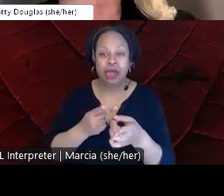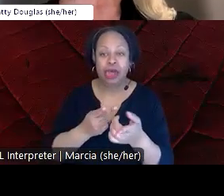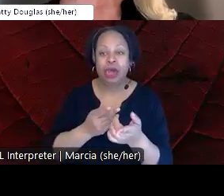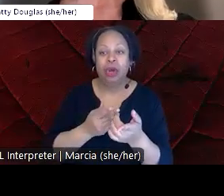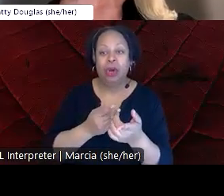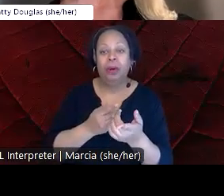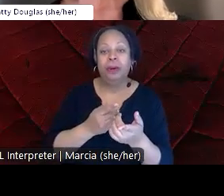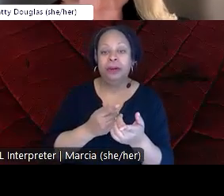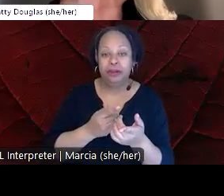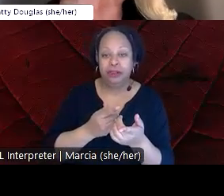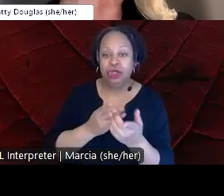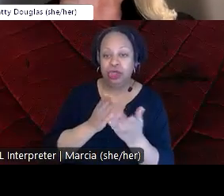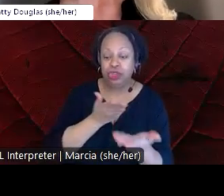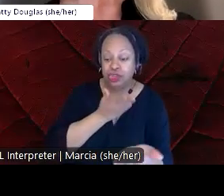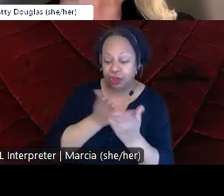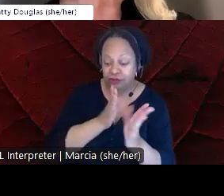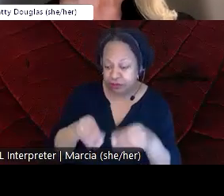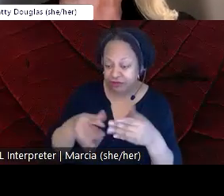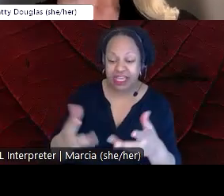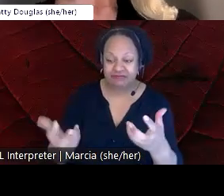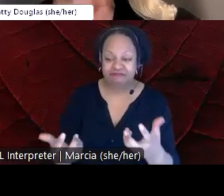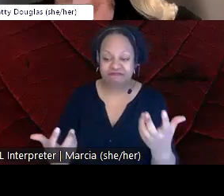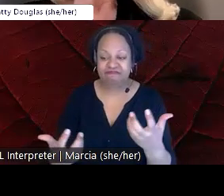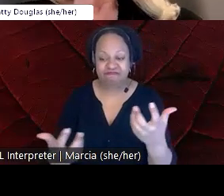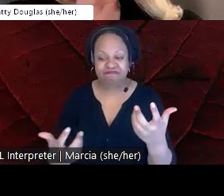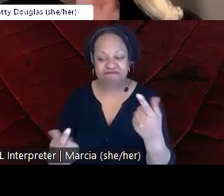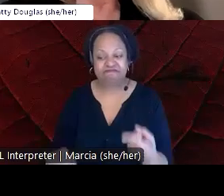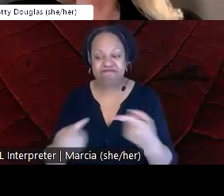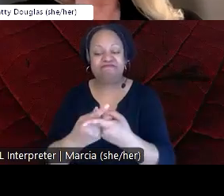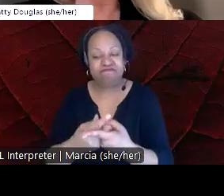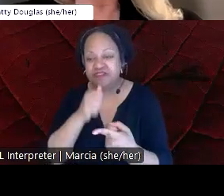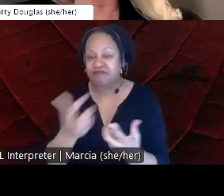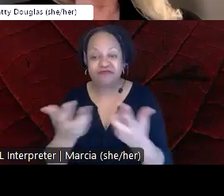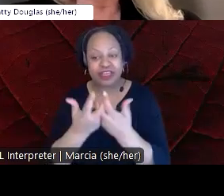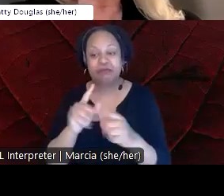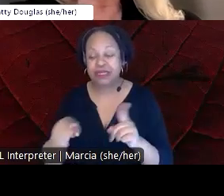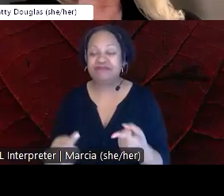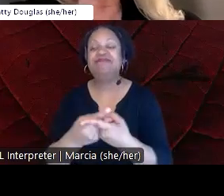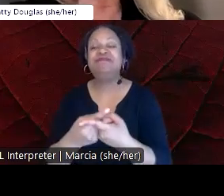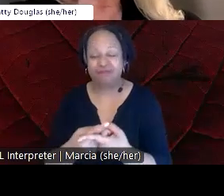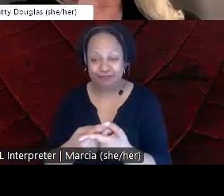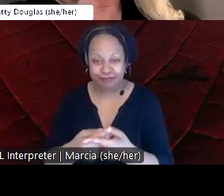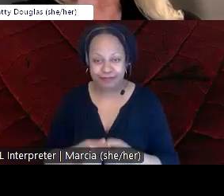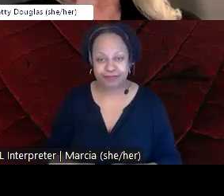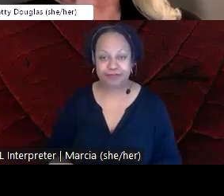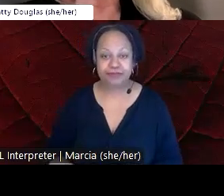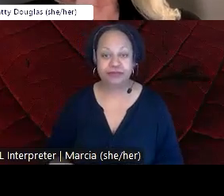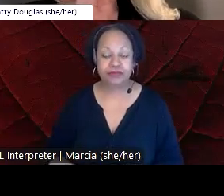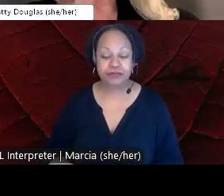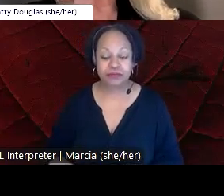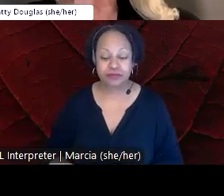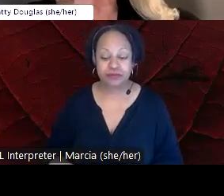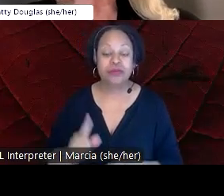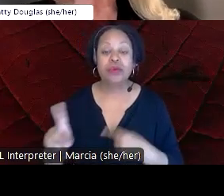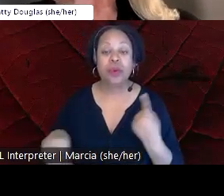Alors, je voulais juste qu'on garde à l'esprit cette vérité de concert avec le paradigme de la neurodiversité. Également dans la